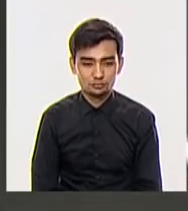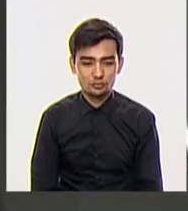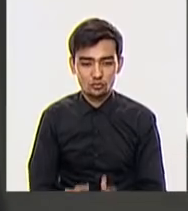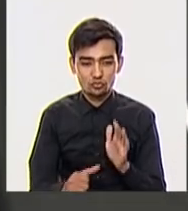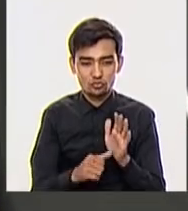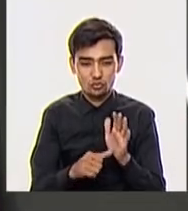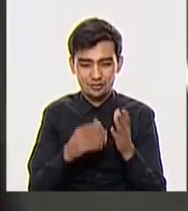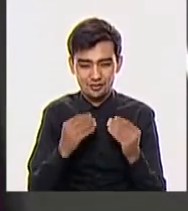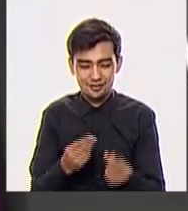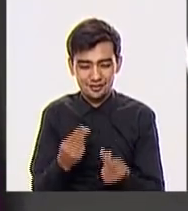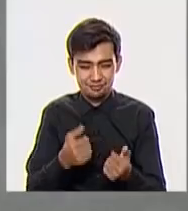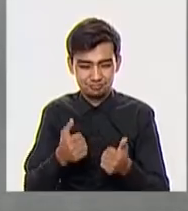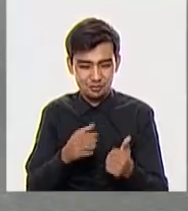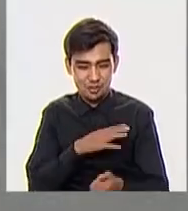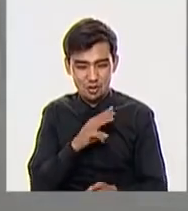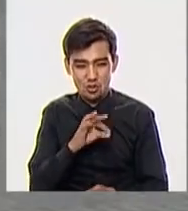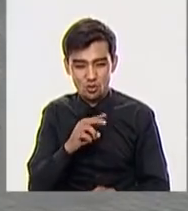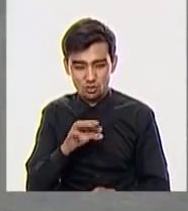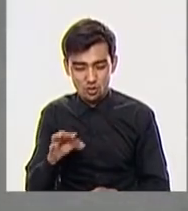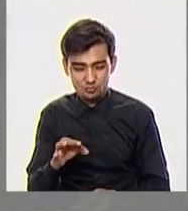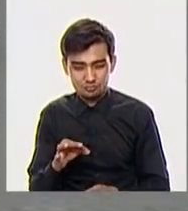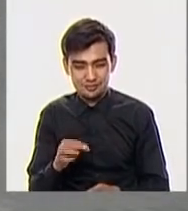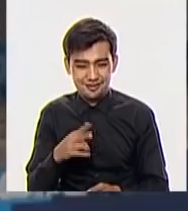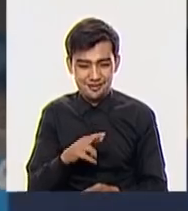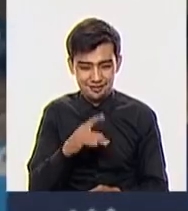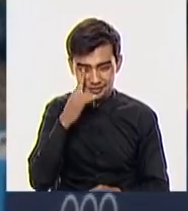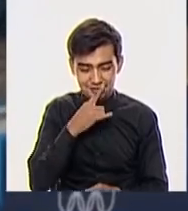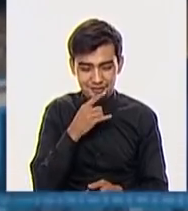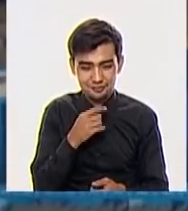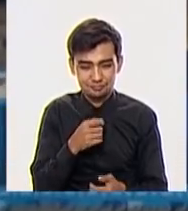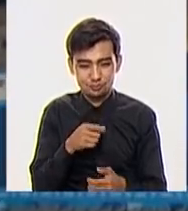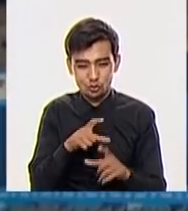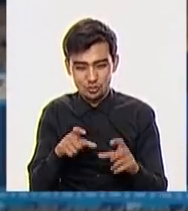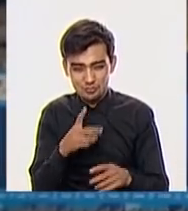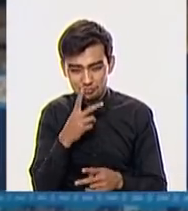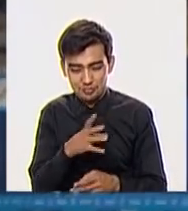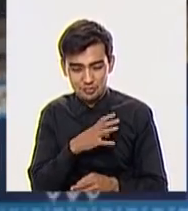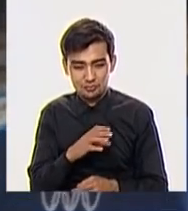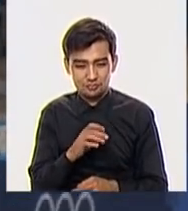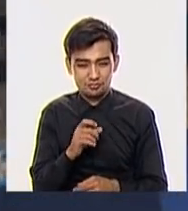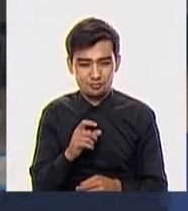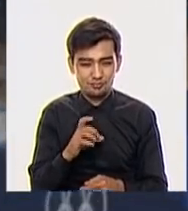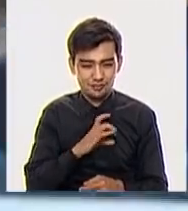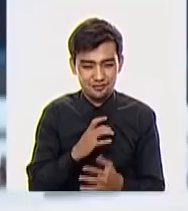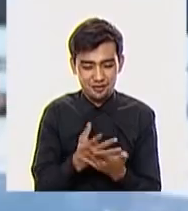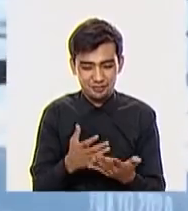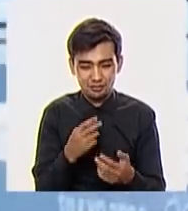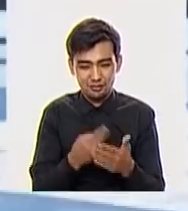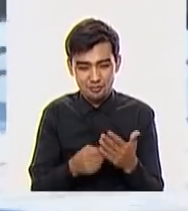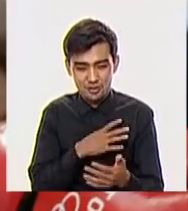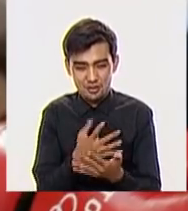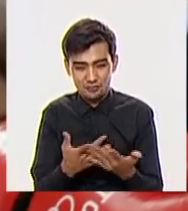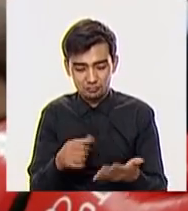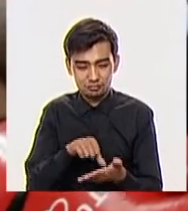Шестой день Олимпийских игр в Токио был напряженным, особенно для казахстанских болельщиков. В борьбу за медали сегодня вступили сразу несколько наших